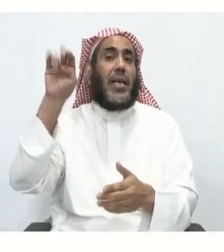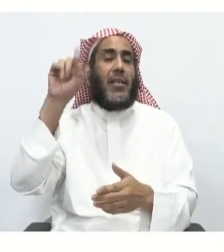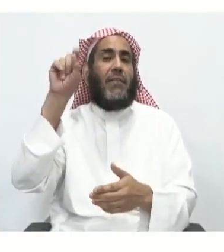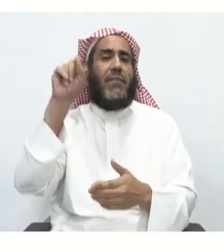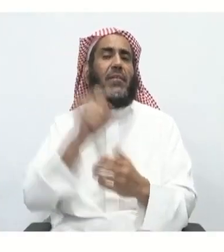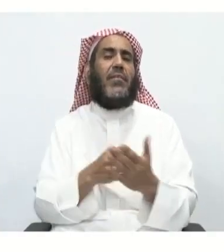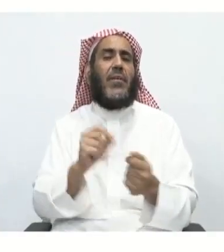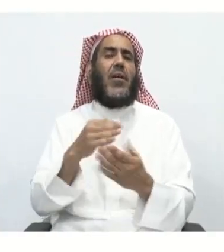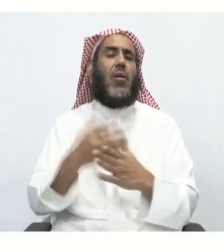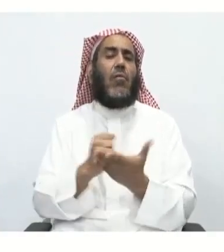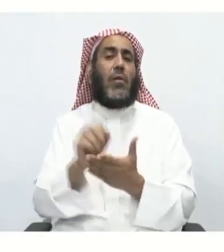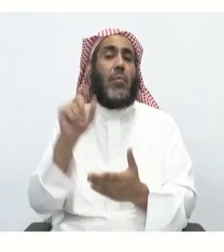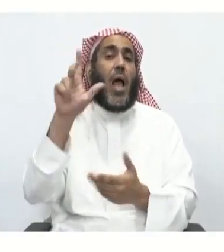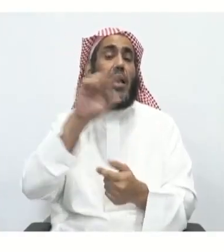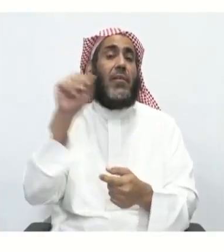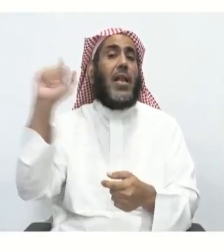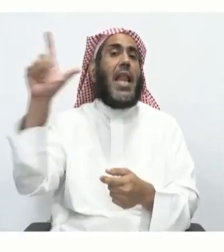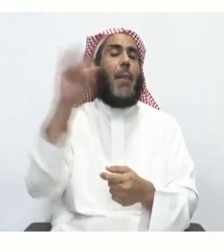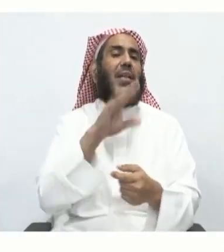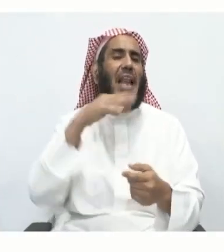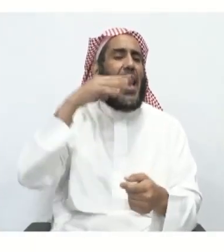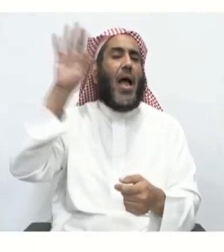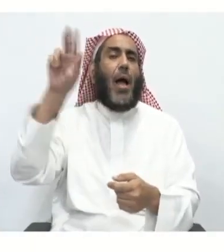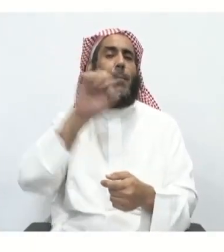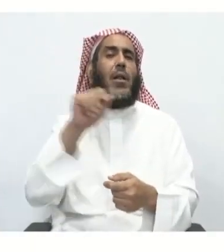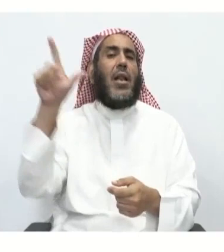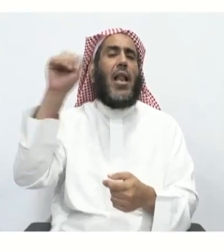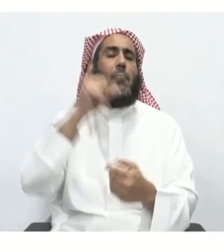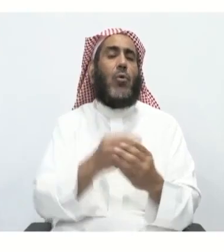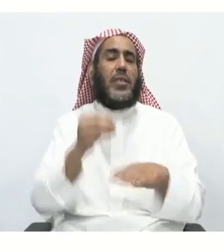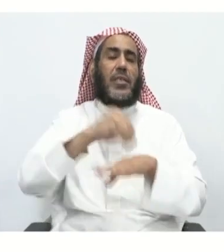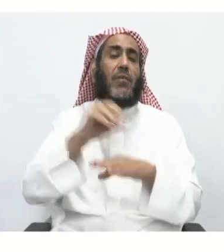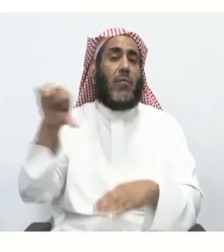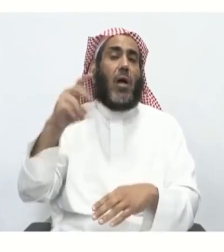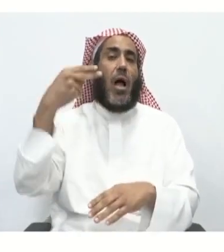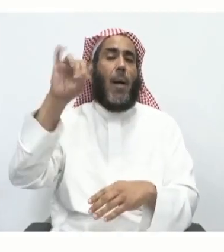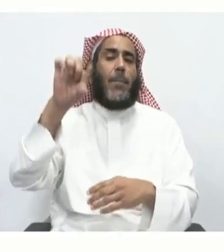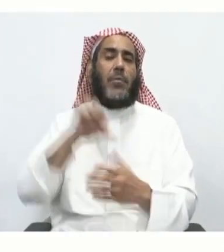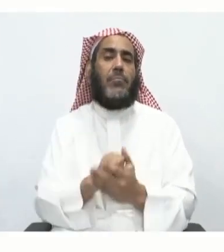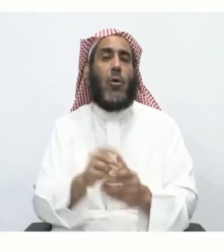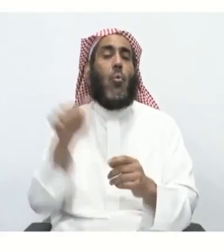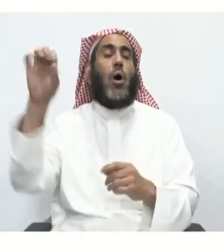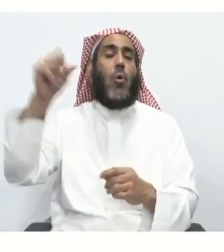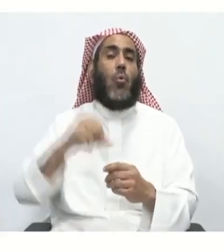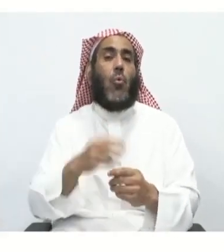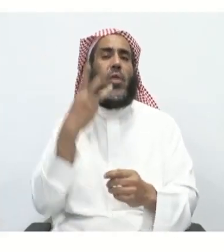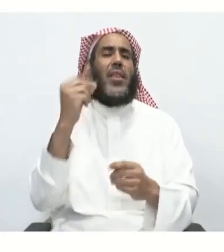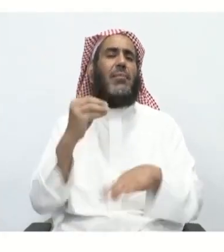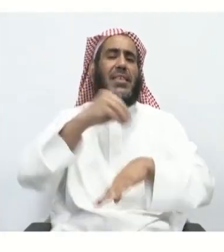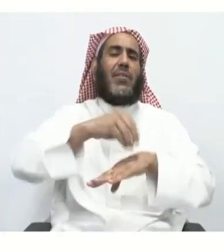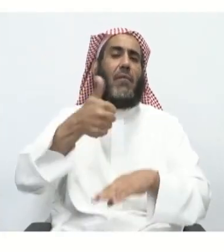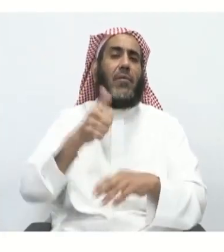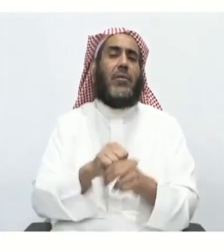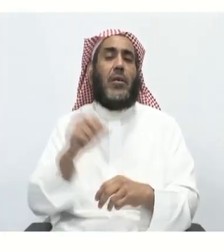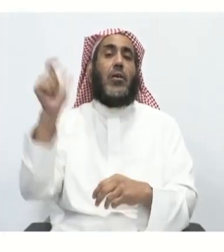وكلمه حذف منها ال التعريف للبن للحم لليمون كلمتين زيد فيها حرف الواو عمر والو وثلاث كلمات زيد فيها حرف